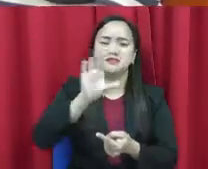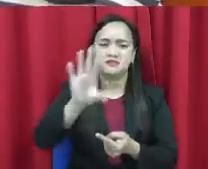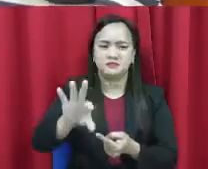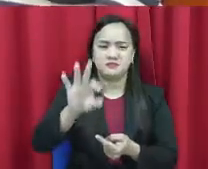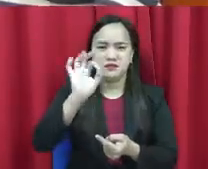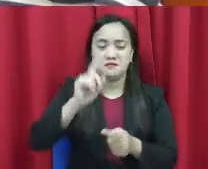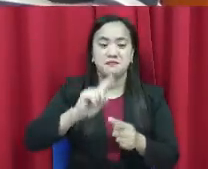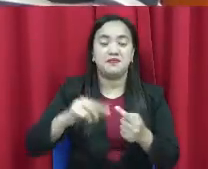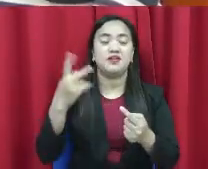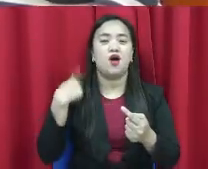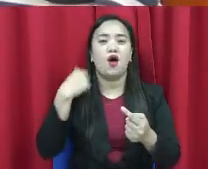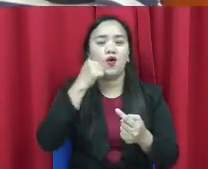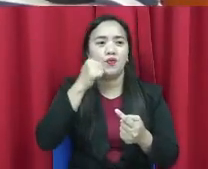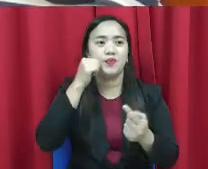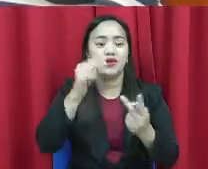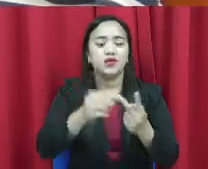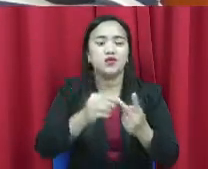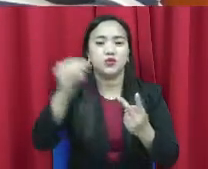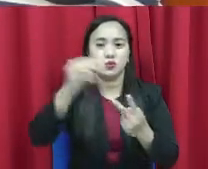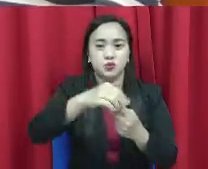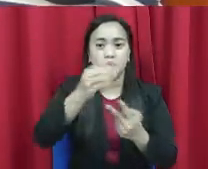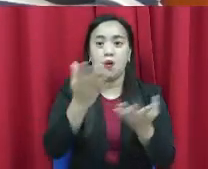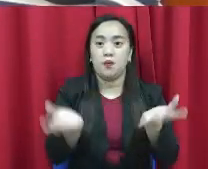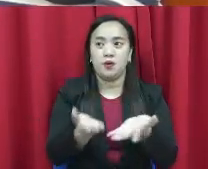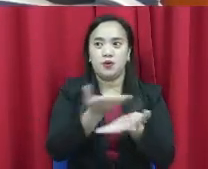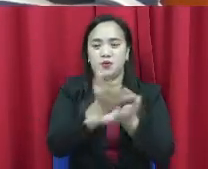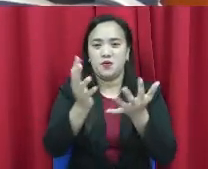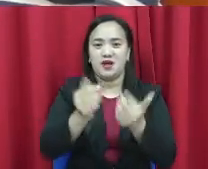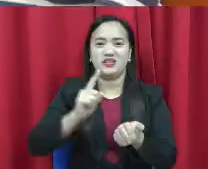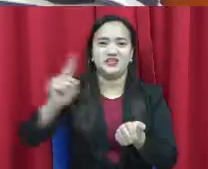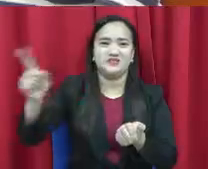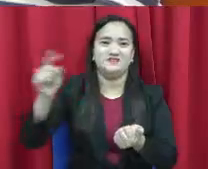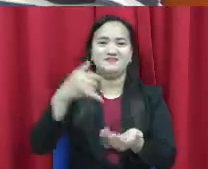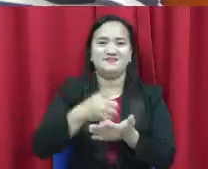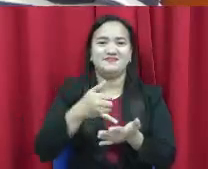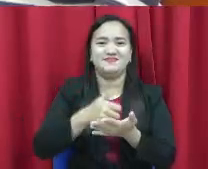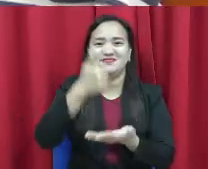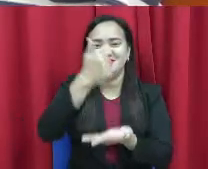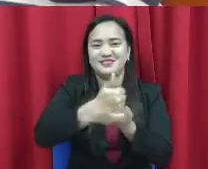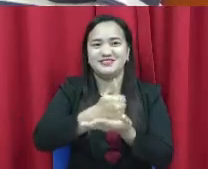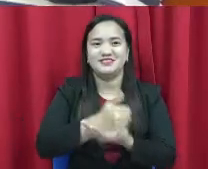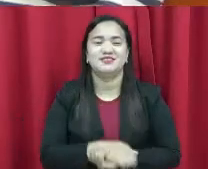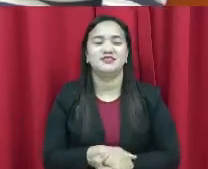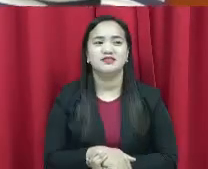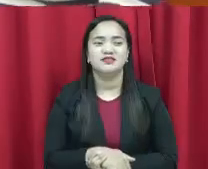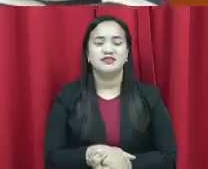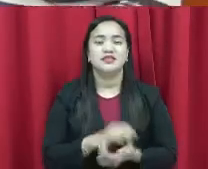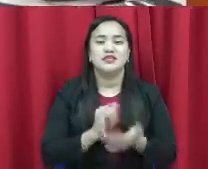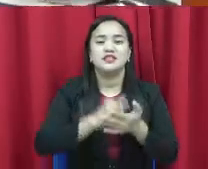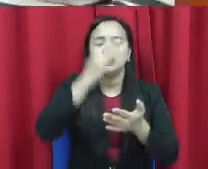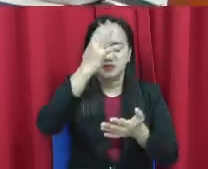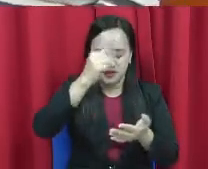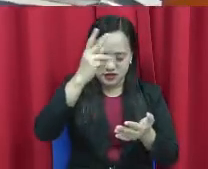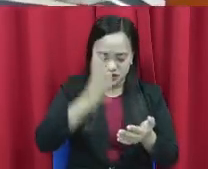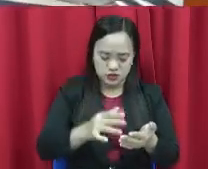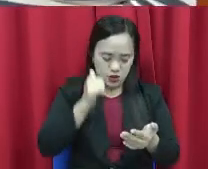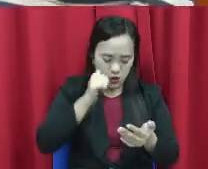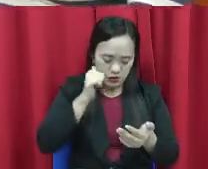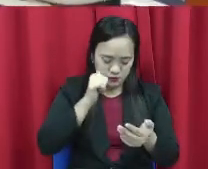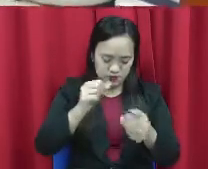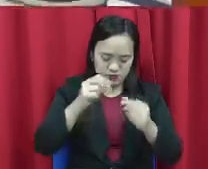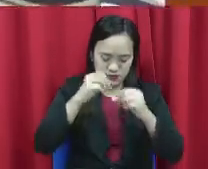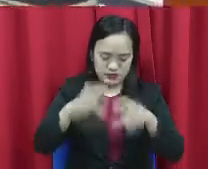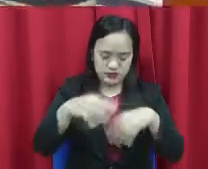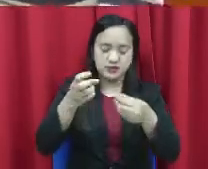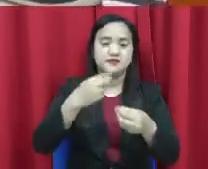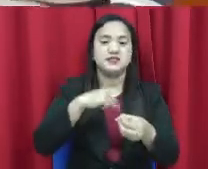namimili na o sa saan ba gusto niyo dito doon sa ano Sana kaya yun po ang pagpapala doon at at